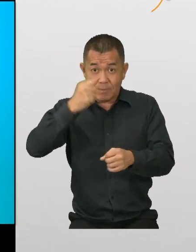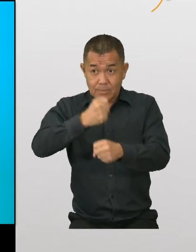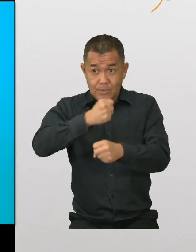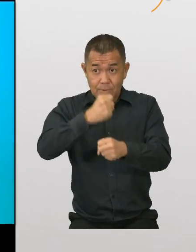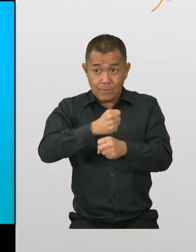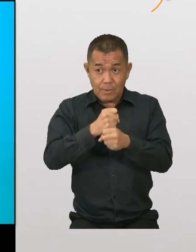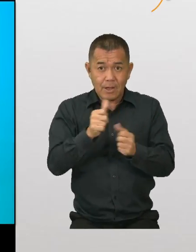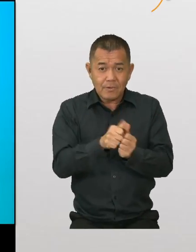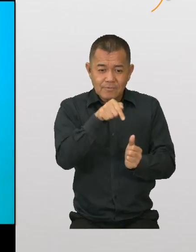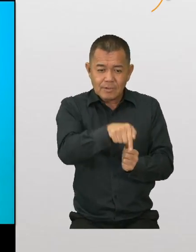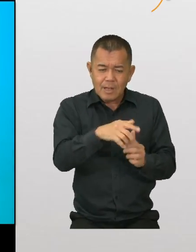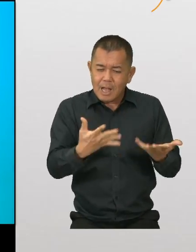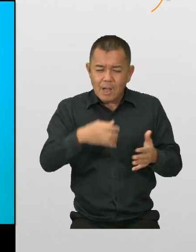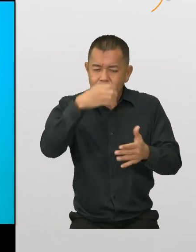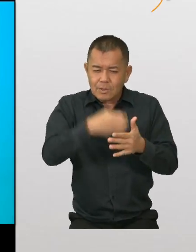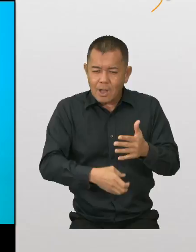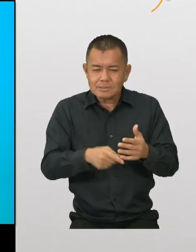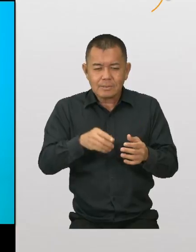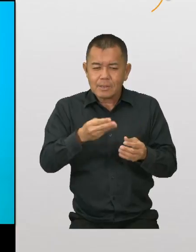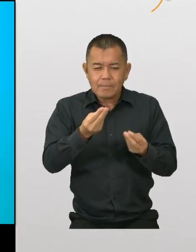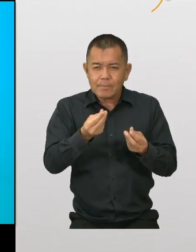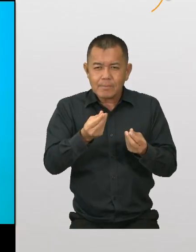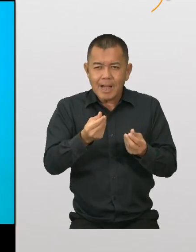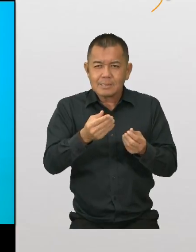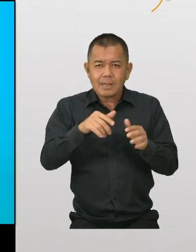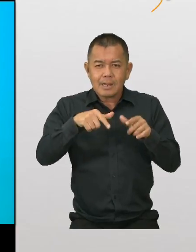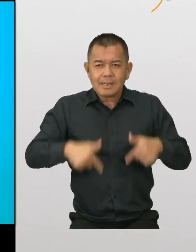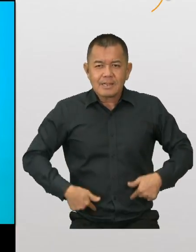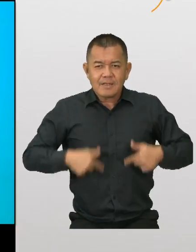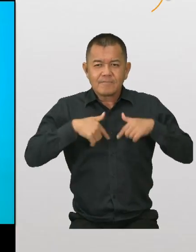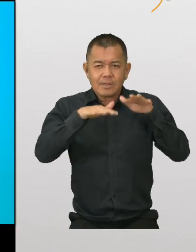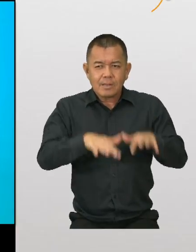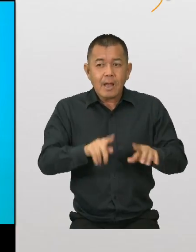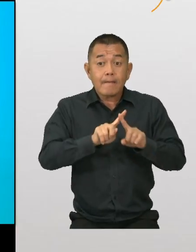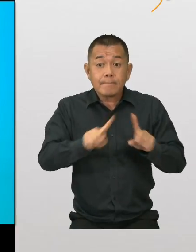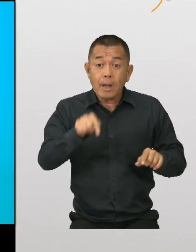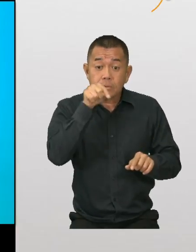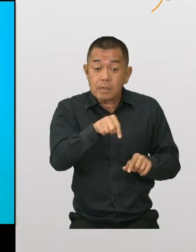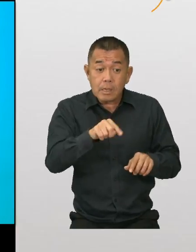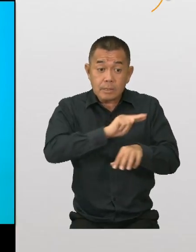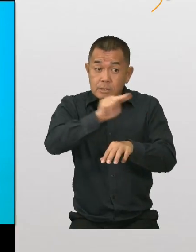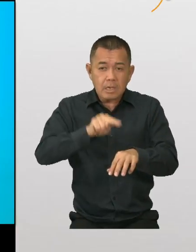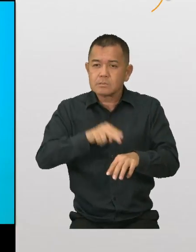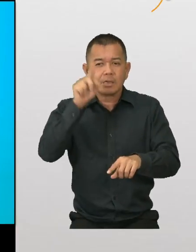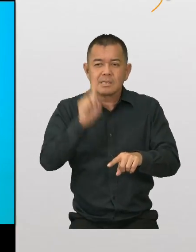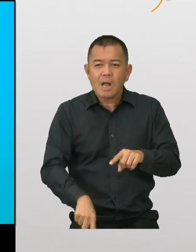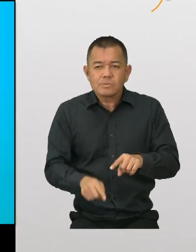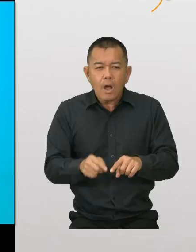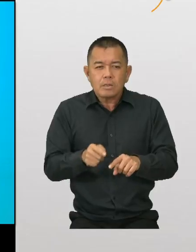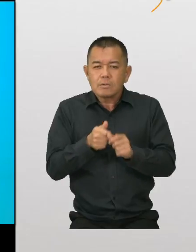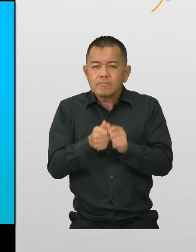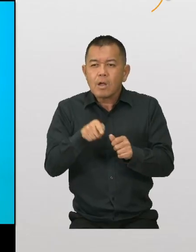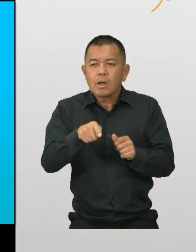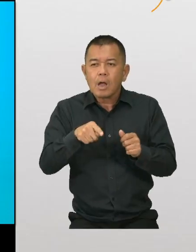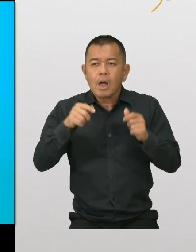过，一个国家 pressures. 不能只追求 But a 经济 nation 增长 cannot just 和 be 物质上 pursuing 的 economic growth and material 让我们 achievements. 凝聚起来的